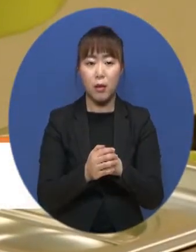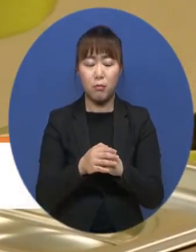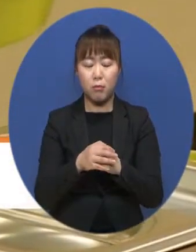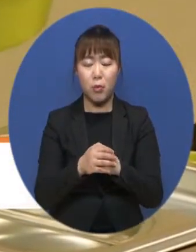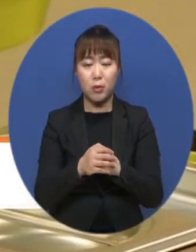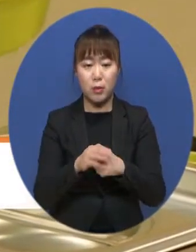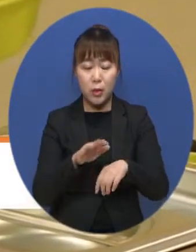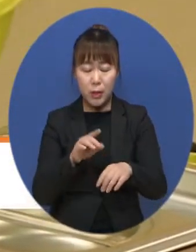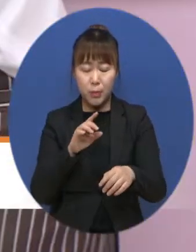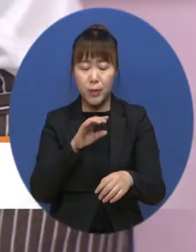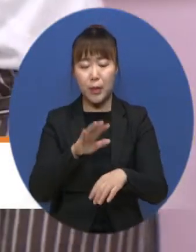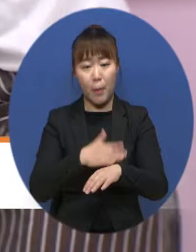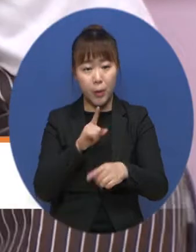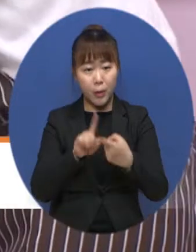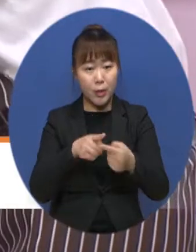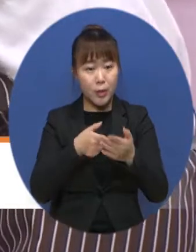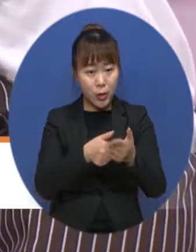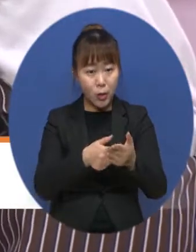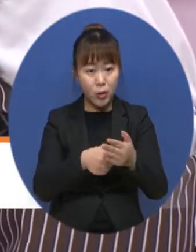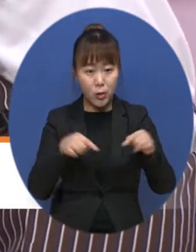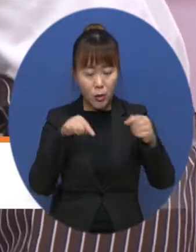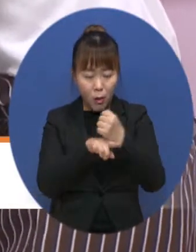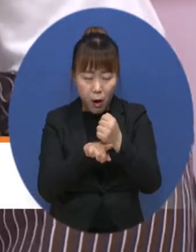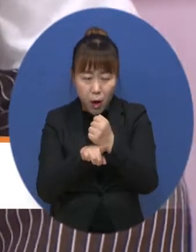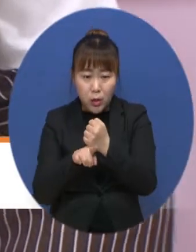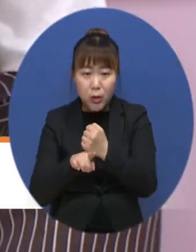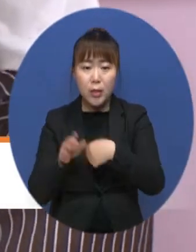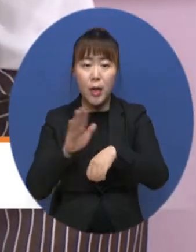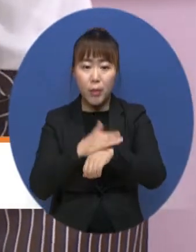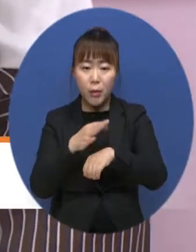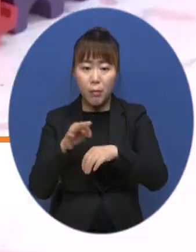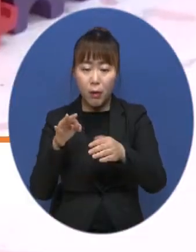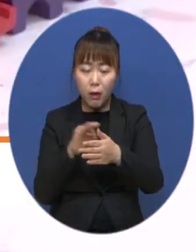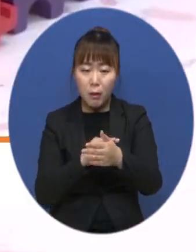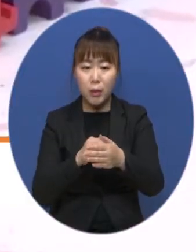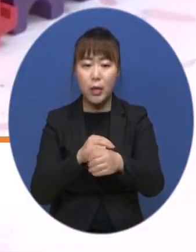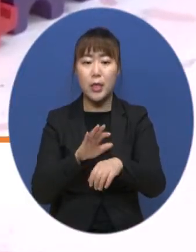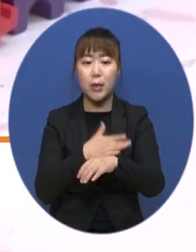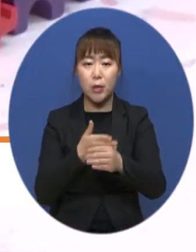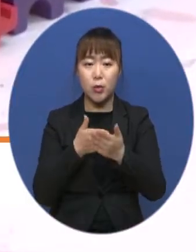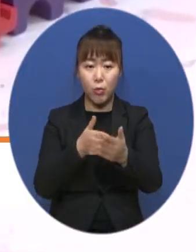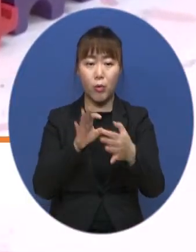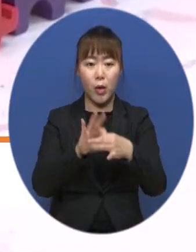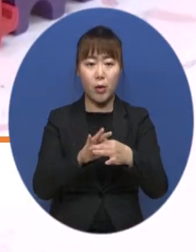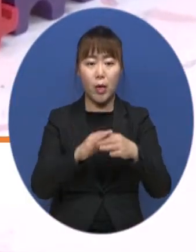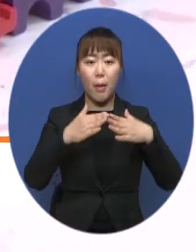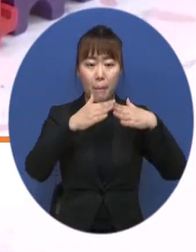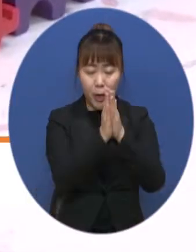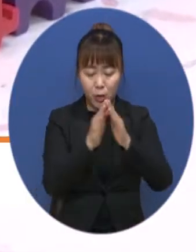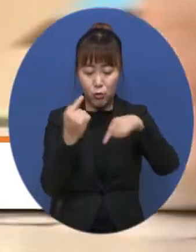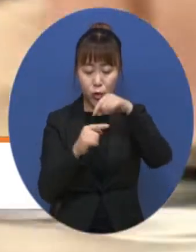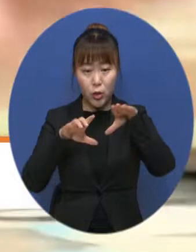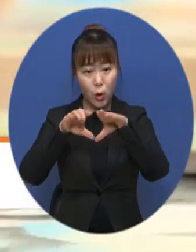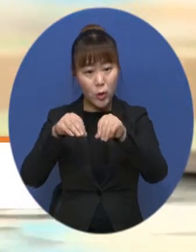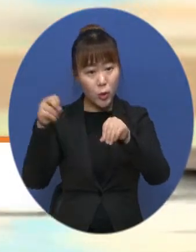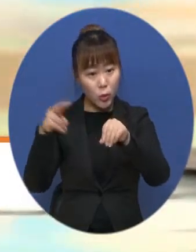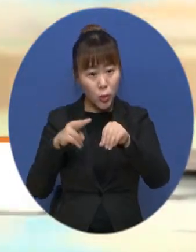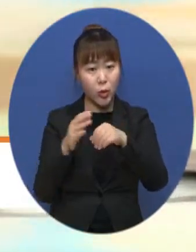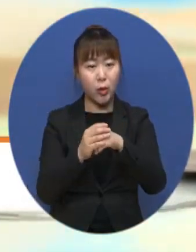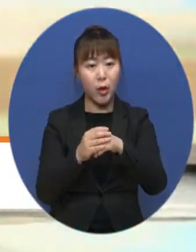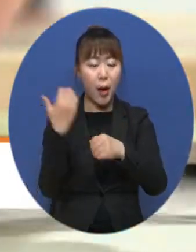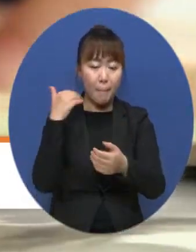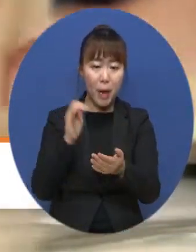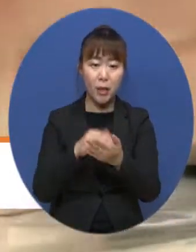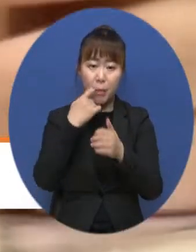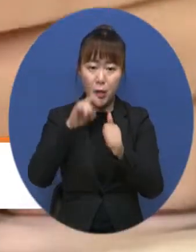청문 등 절차를 거쳐 보조금 부정수급 및 보육료 부당 청구에 대해 시설 폐쇄와 운영정지, 반환 명령